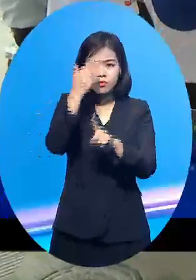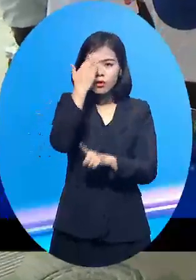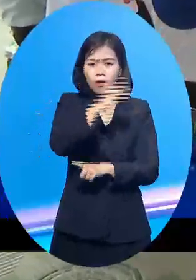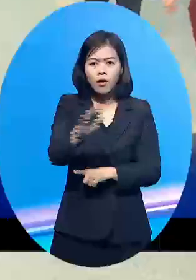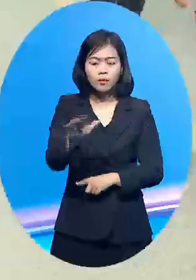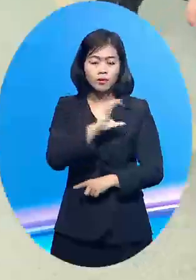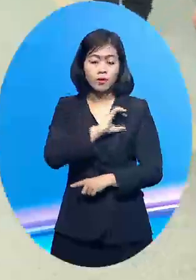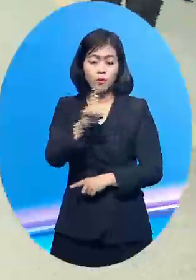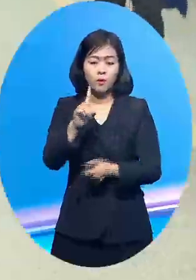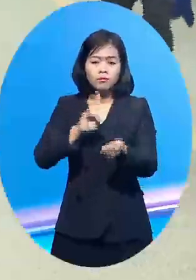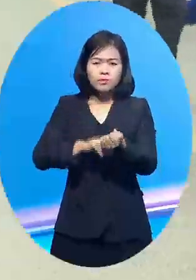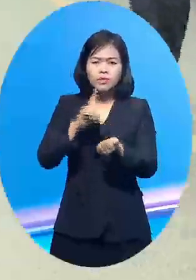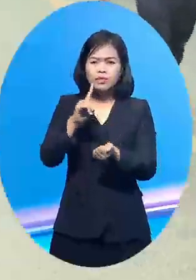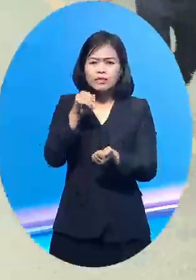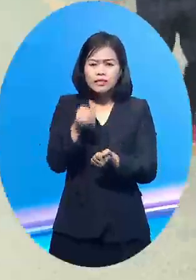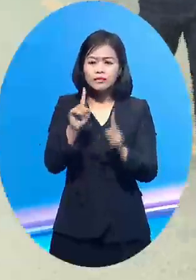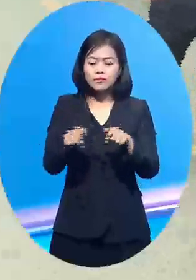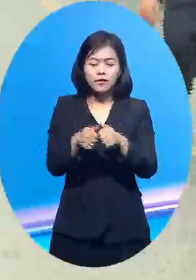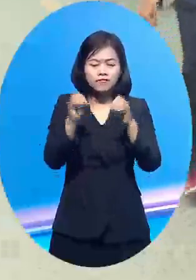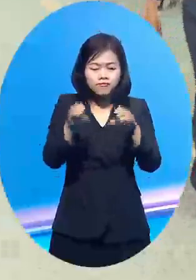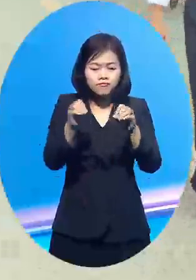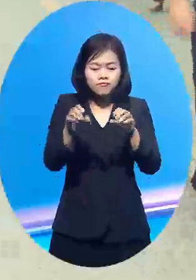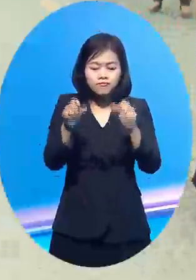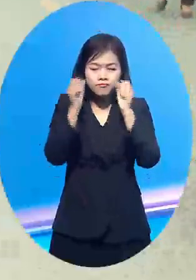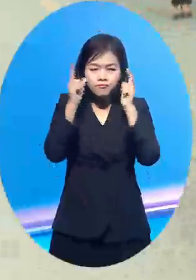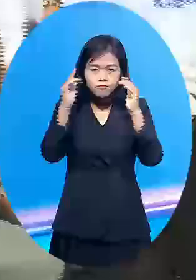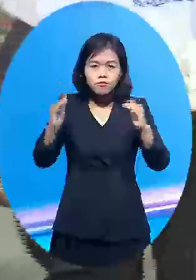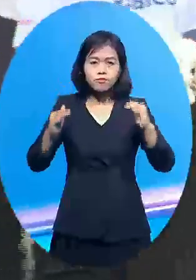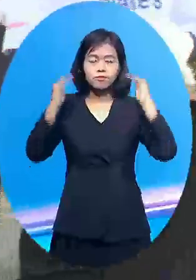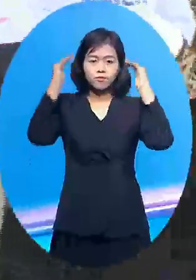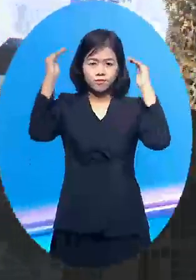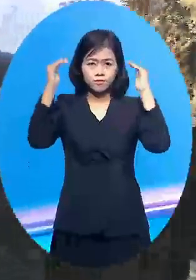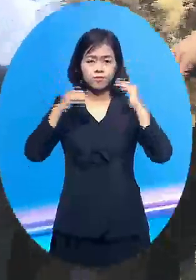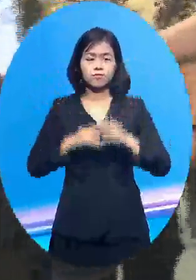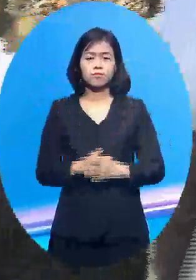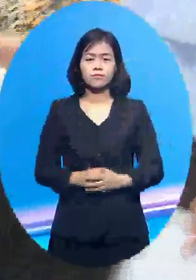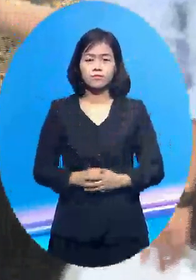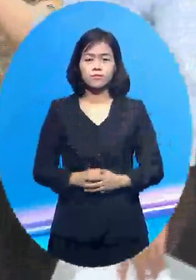địa bàn huyện Đức Huệ, tập trung công tác truyền thông trong cộng đồng về hoạt động tiêm chủng và phòng chống bệnh dại.